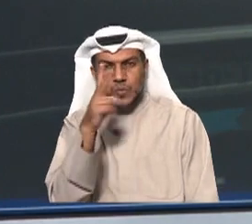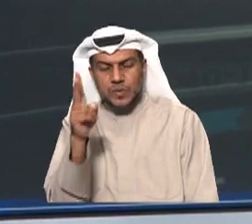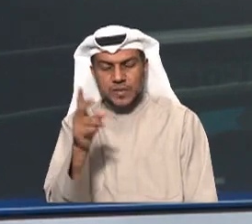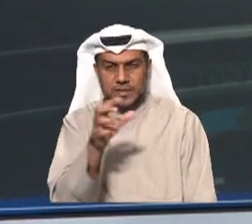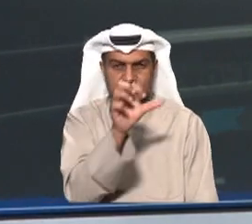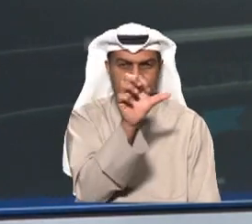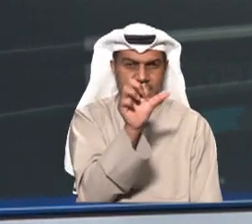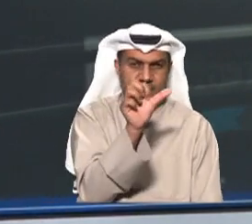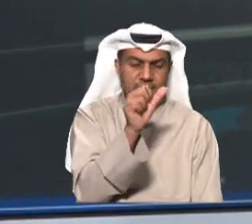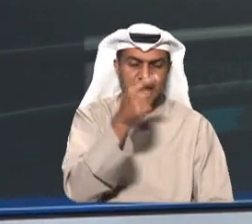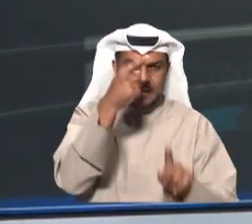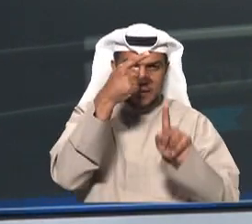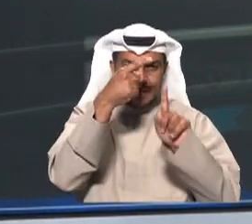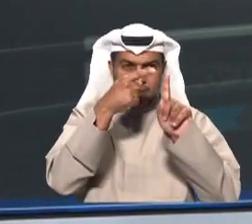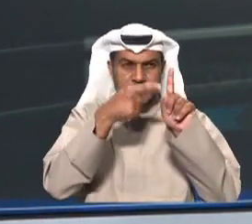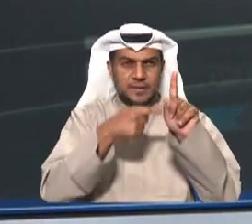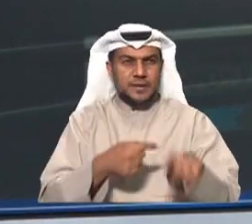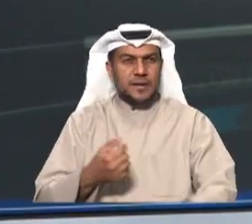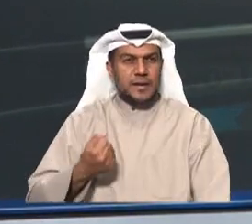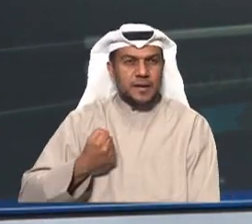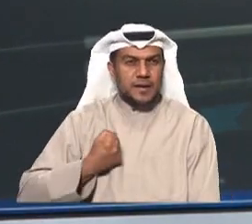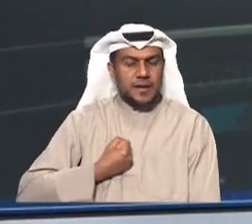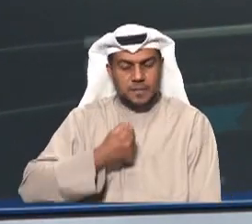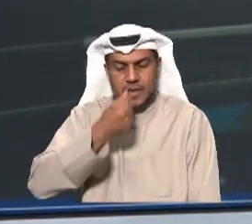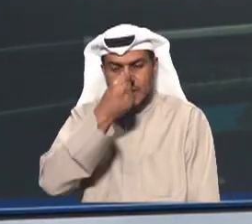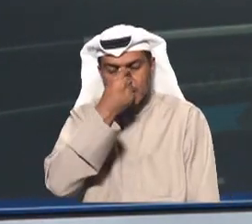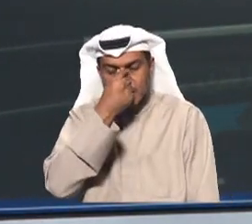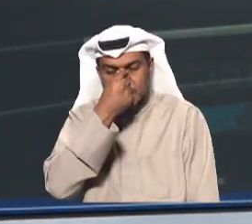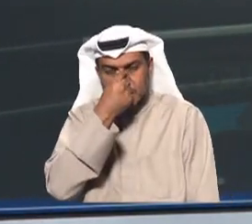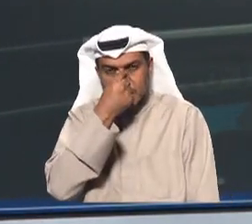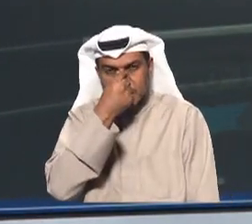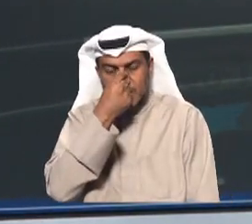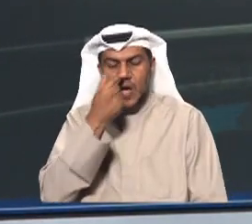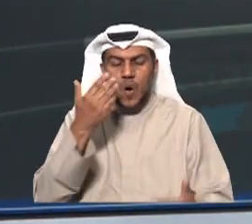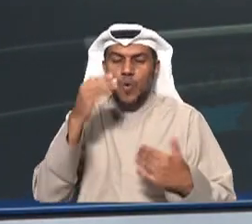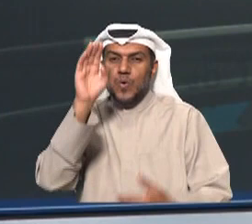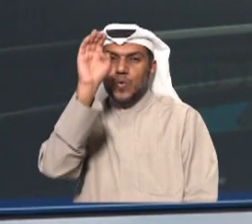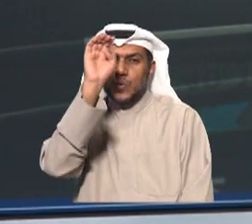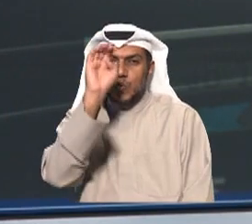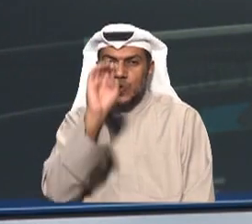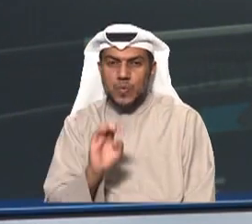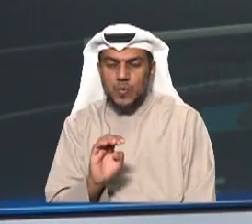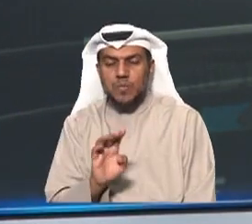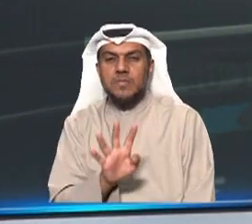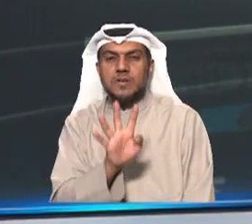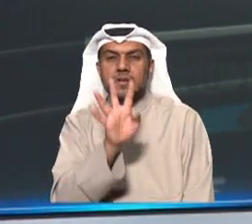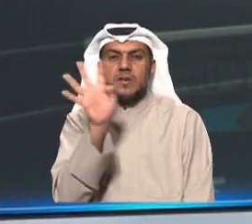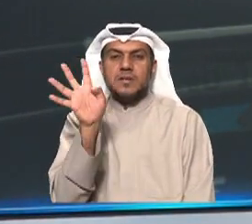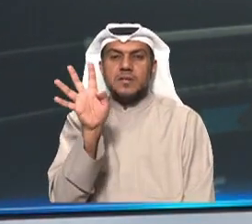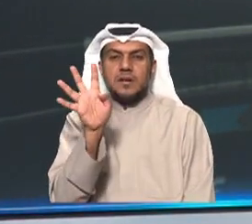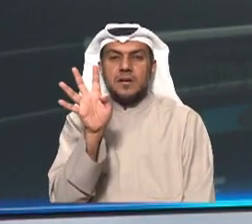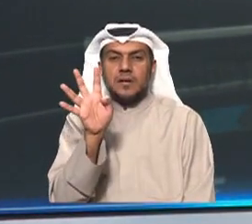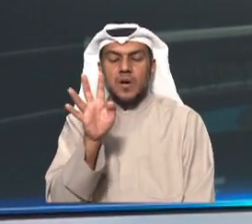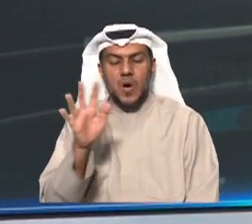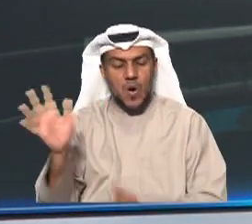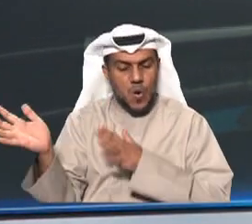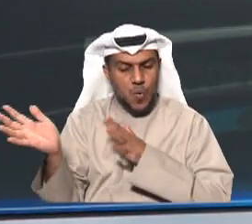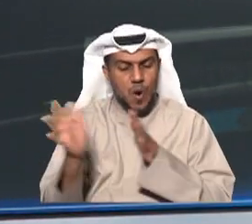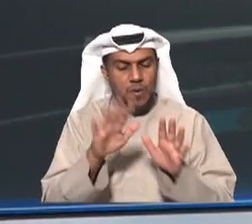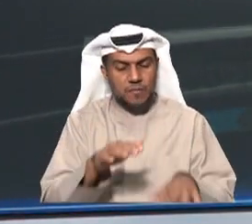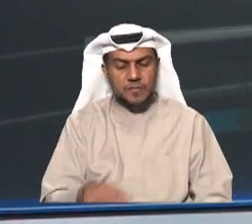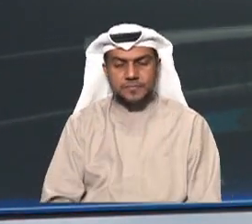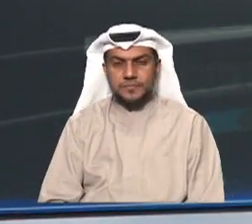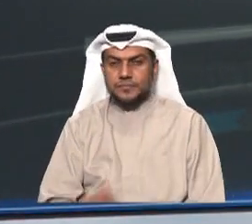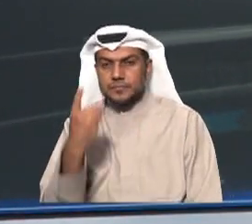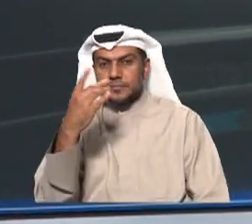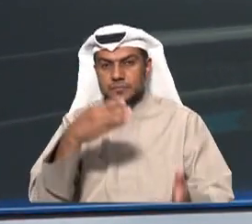9 درجات مئوية. في يوم الأربعاء والخميس راح تكون رياح جنوبية شرقية نشطة من حين إلى آخر 10 إلى 40